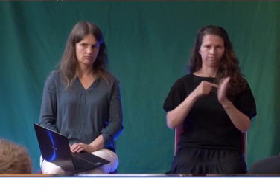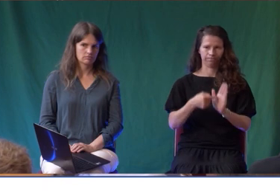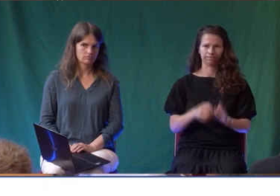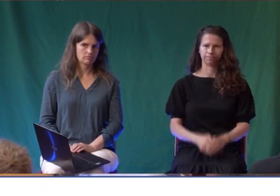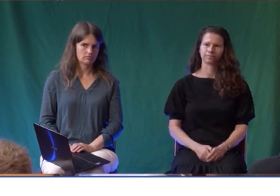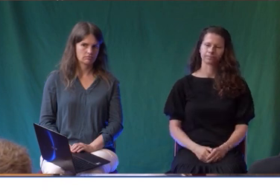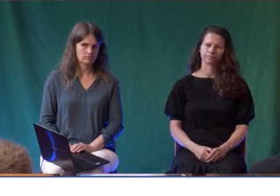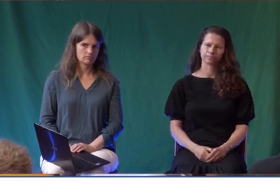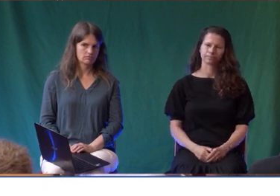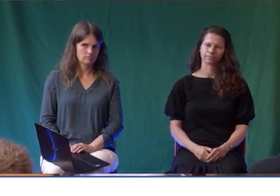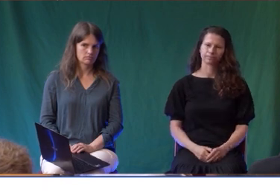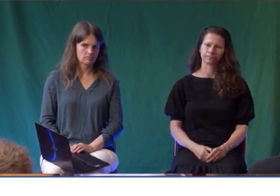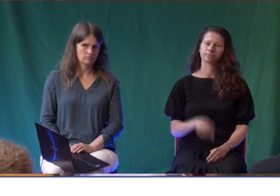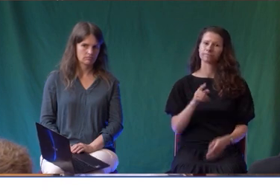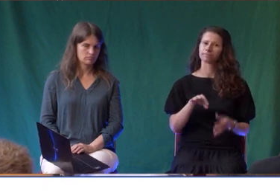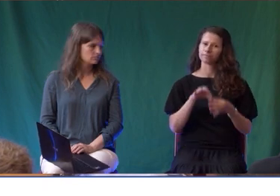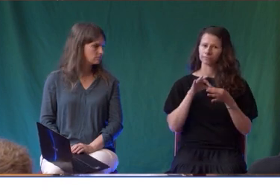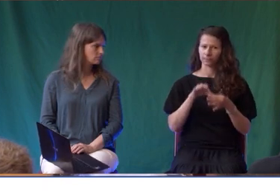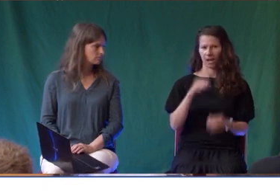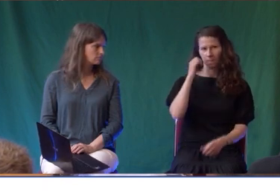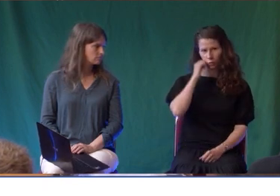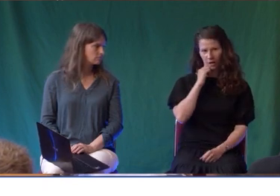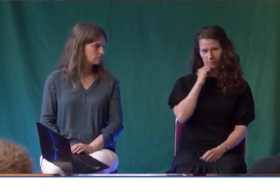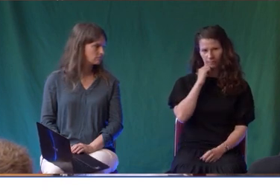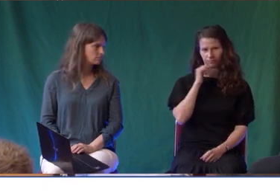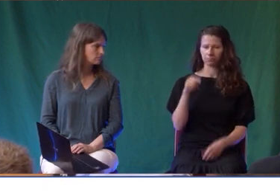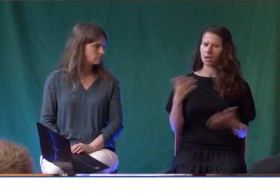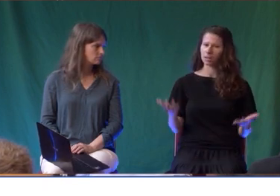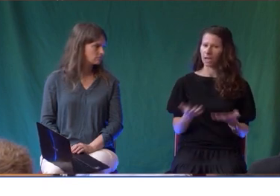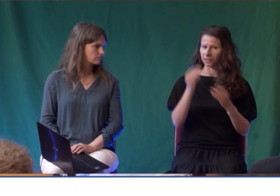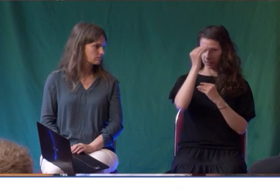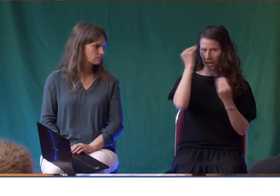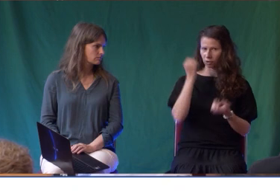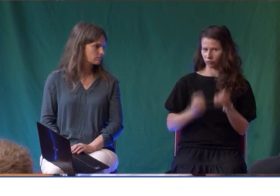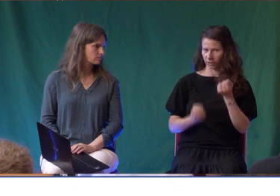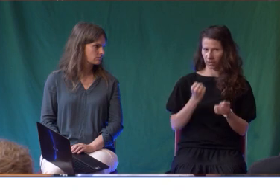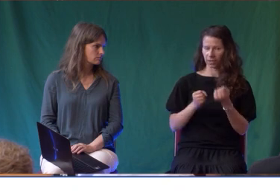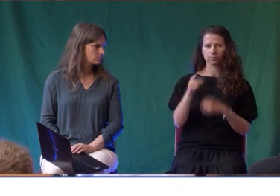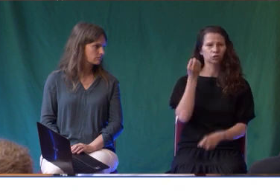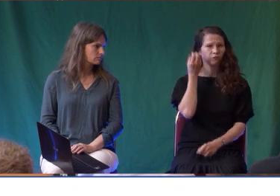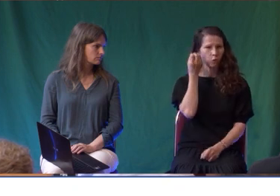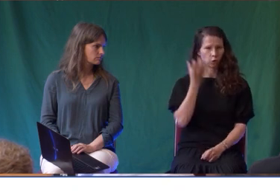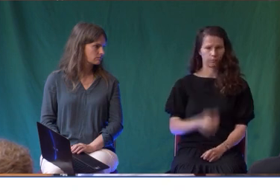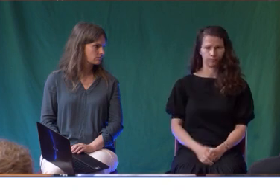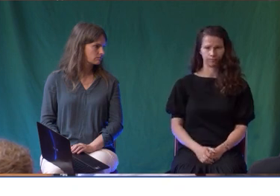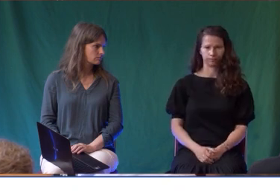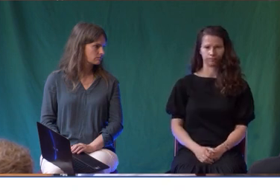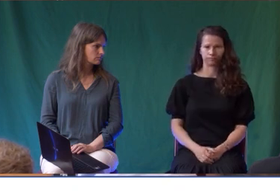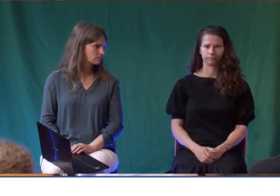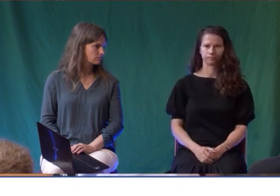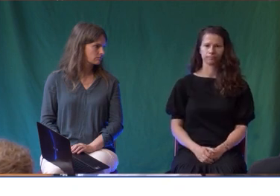es geht um eine Mutter sie hat eine leichte lernschwierigkeit und sie ist schwerhörig und